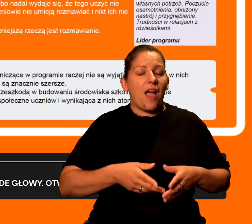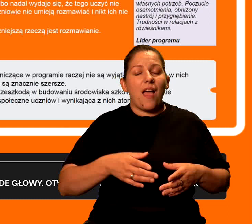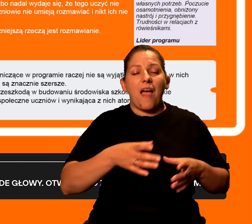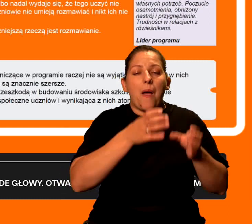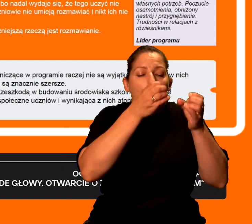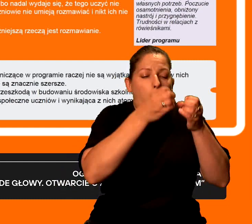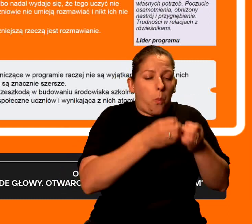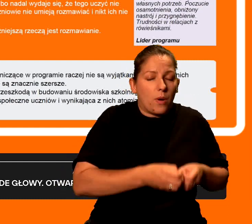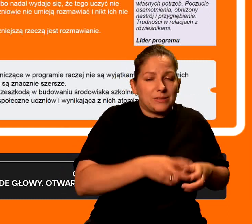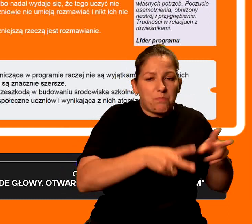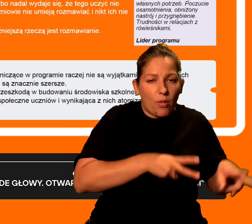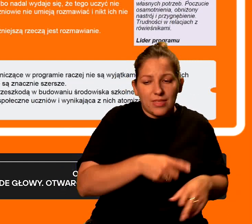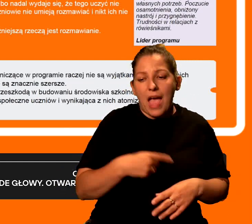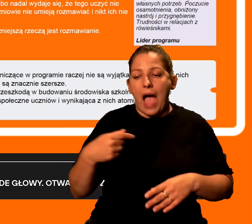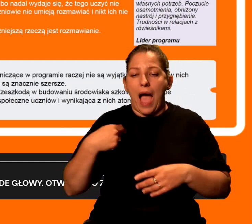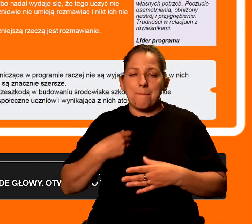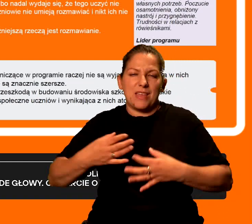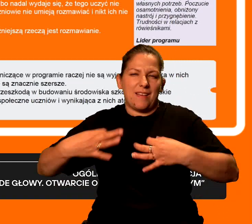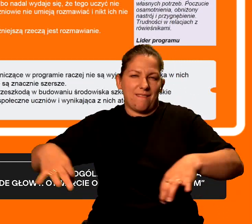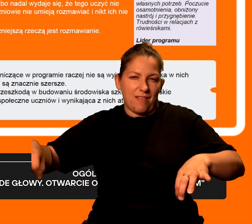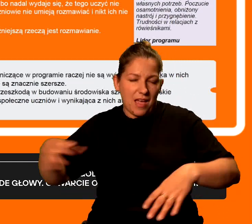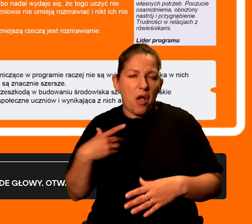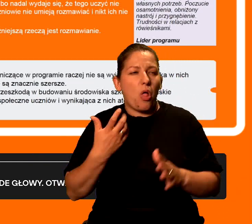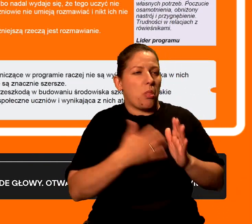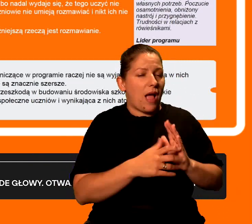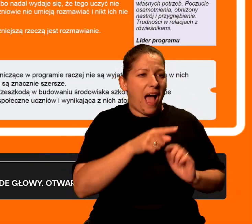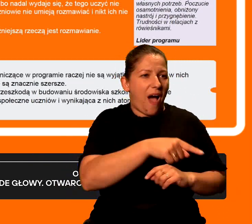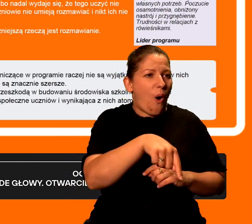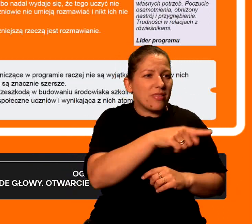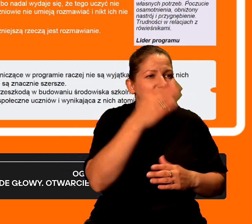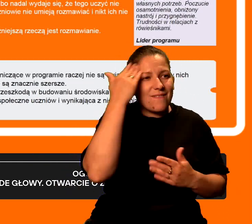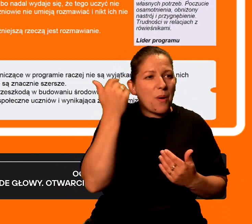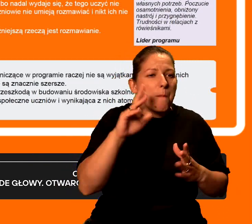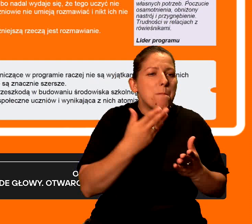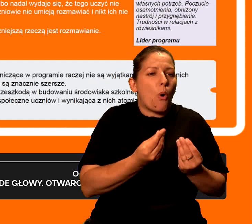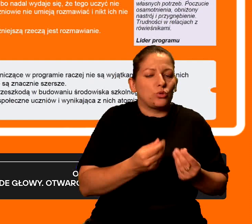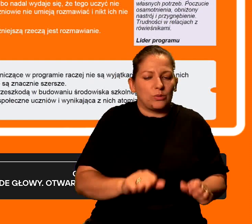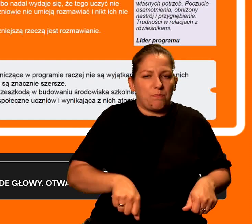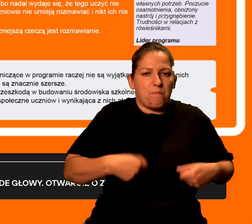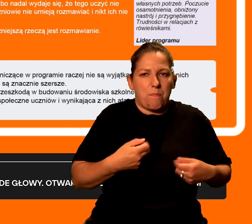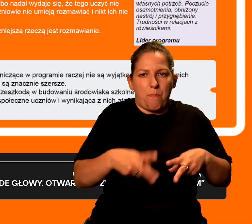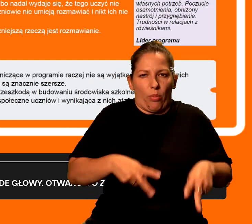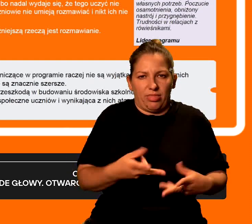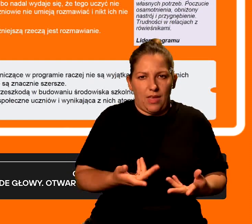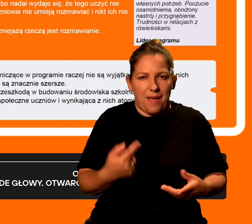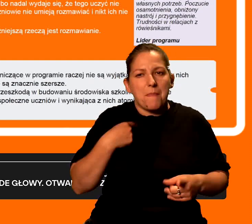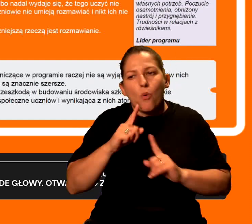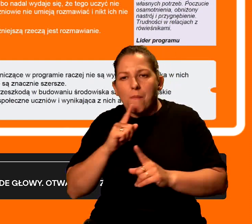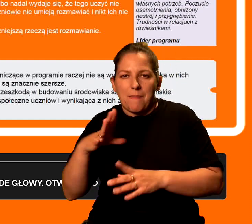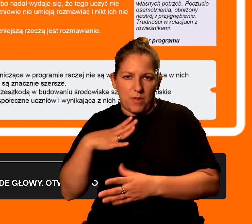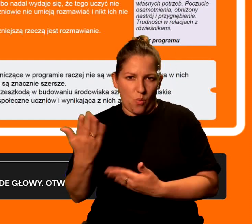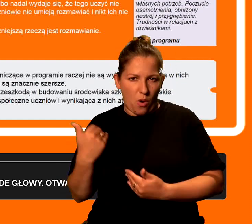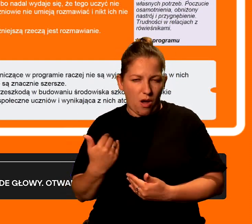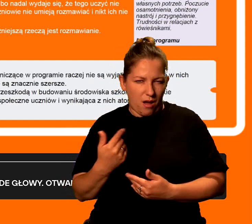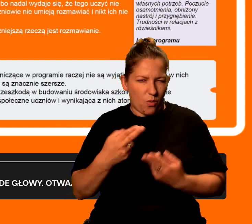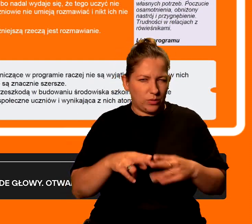wąskich, to niech sobie chodzą w wąskich, nie? To się jakoś dogadamy. A oni w ogóle nie wiedzą, po co sobie zakłada spodnie. Nie? To jest jakby taka różnica. Bo